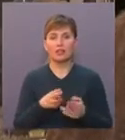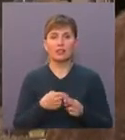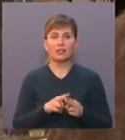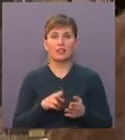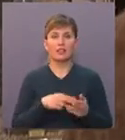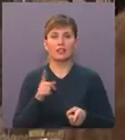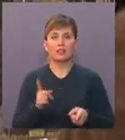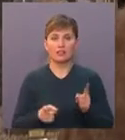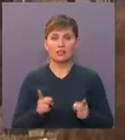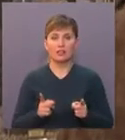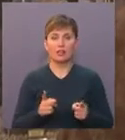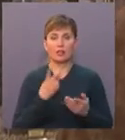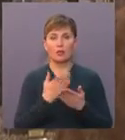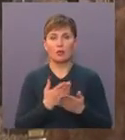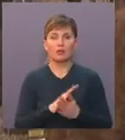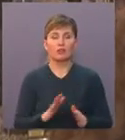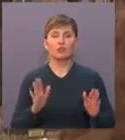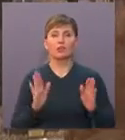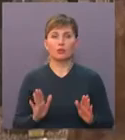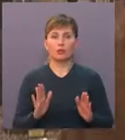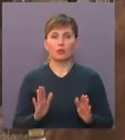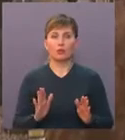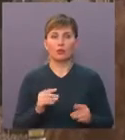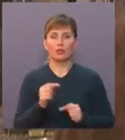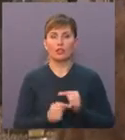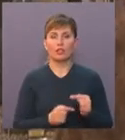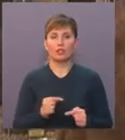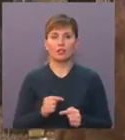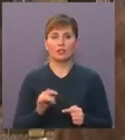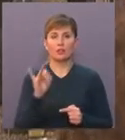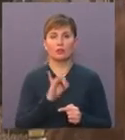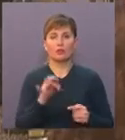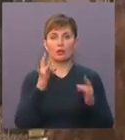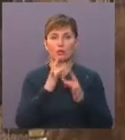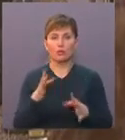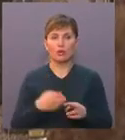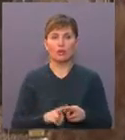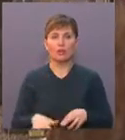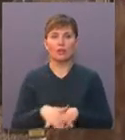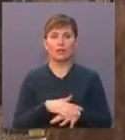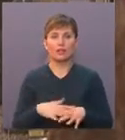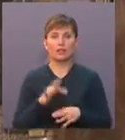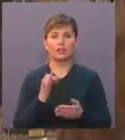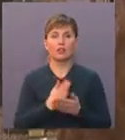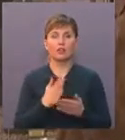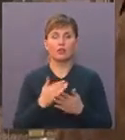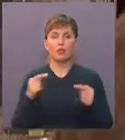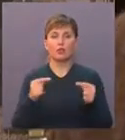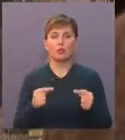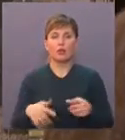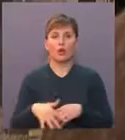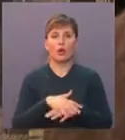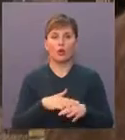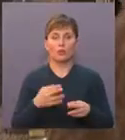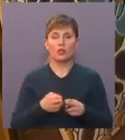действительно гармонируют не только непосредственно с историей и культурой данного народа, но и имеют определенную общность,